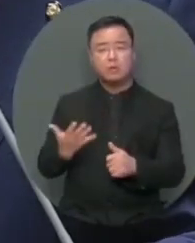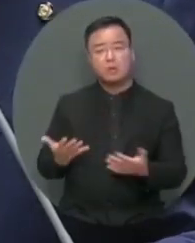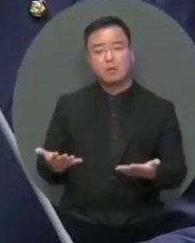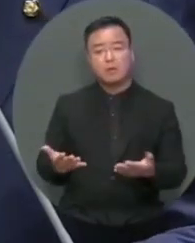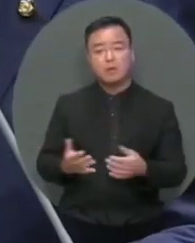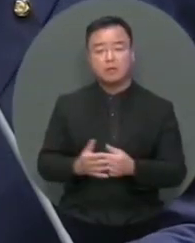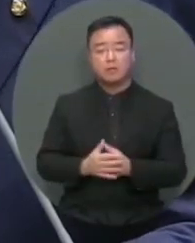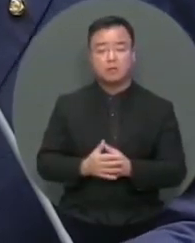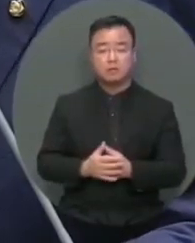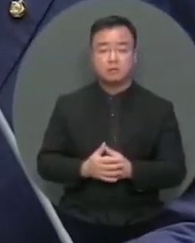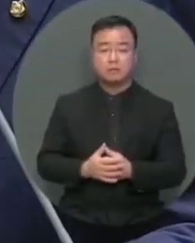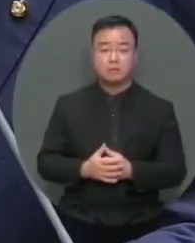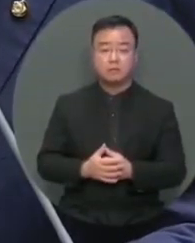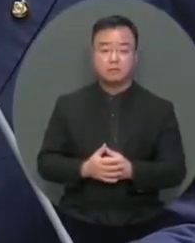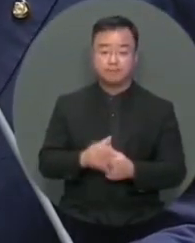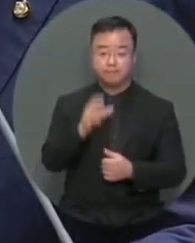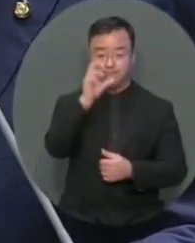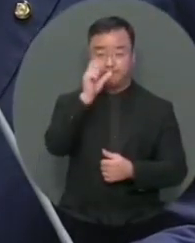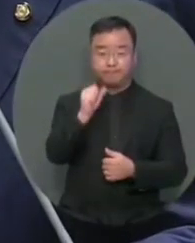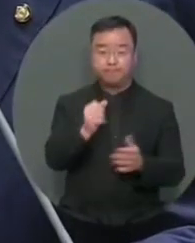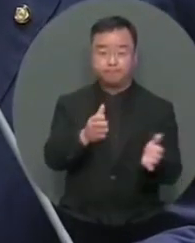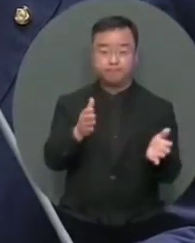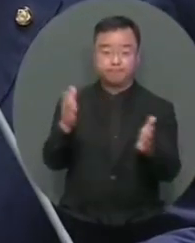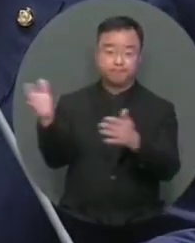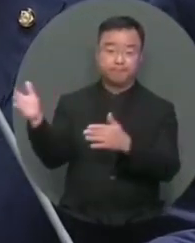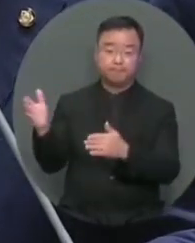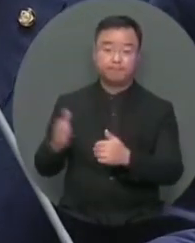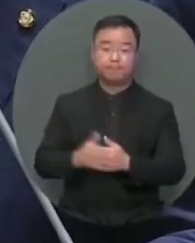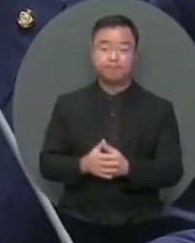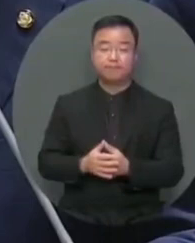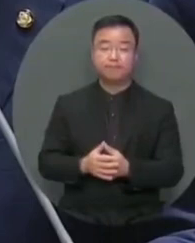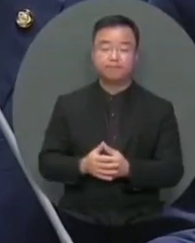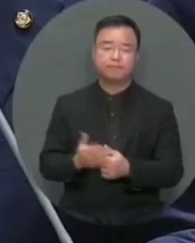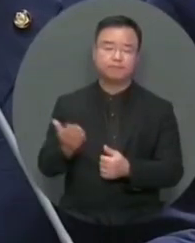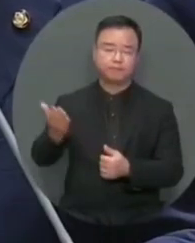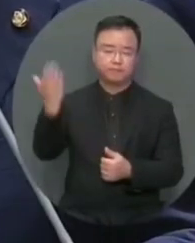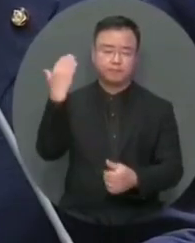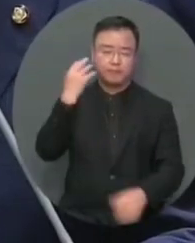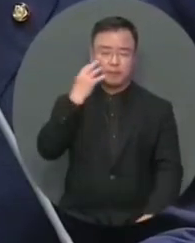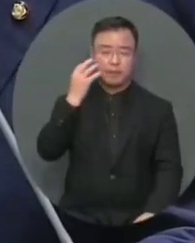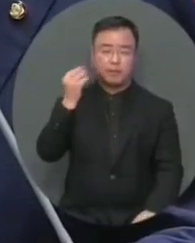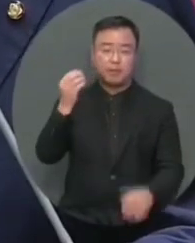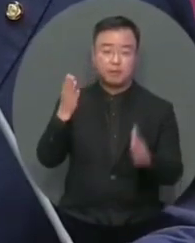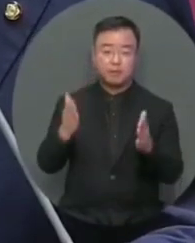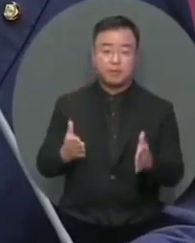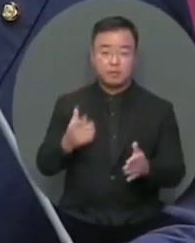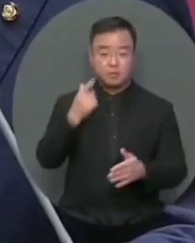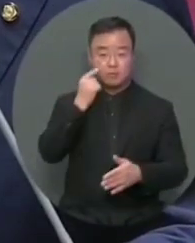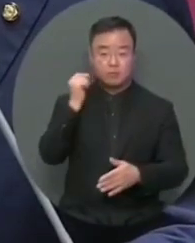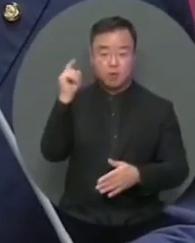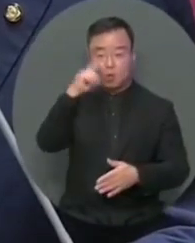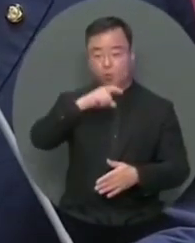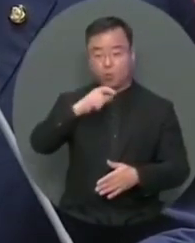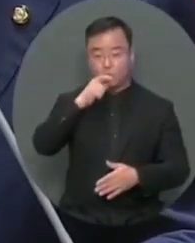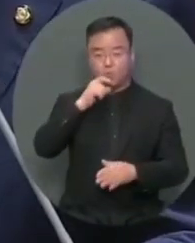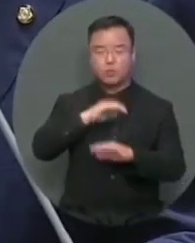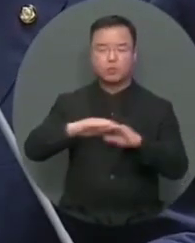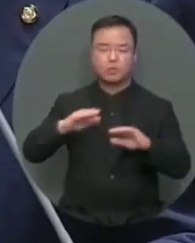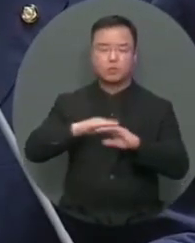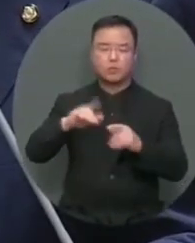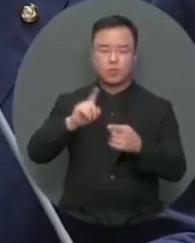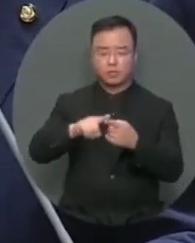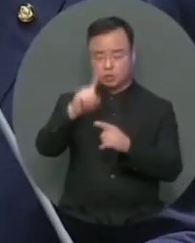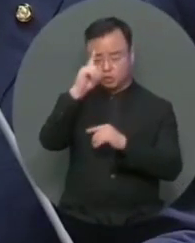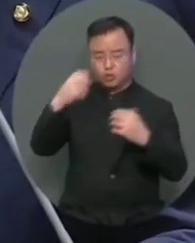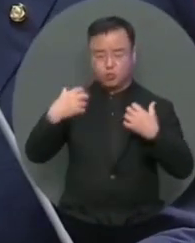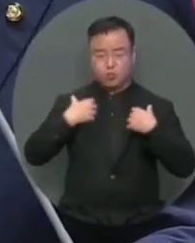싶고요. 좋습니다. 넘어가겠습니다. 총리님, 지난 몇 개월간 일본의 원전 오염수 처리 문제를 두고 정부가 보여준 일련의